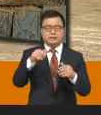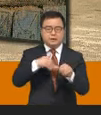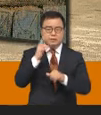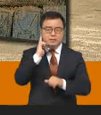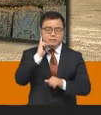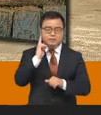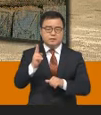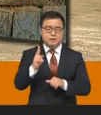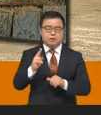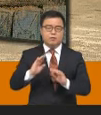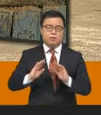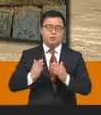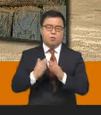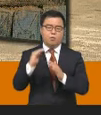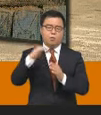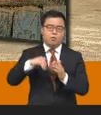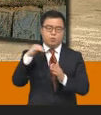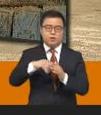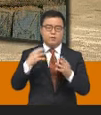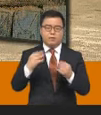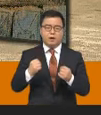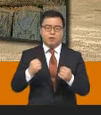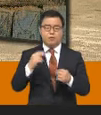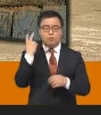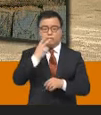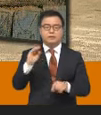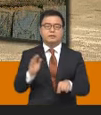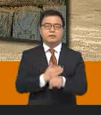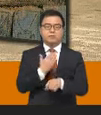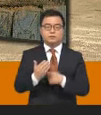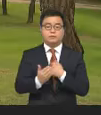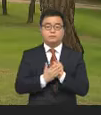잘못된 관리가 문제였습니다. 송성환 기자의 단독 보도입니다.